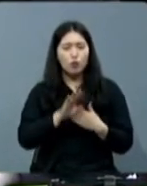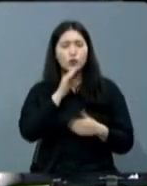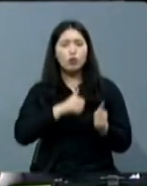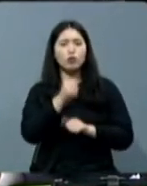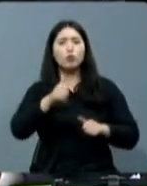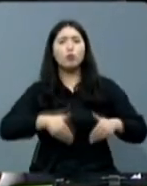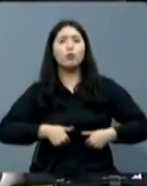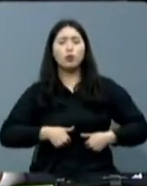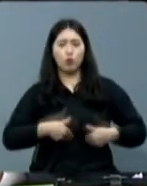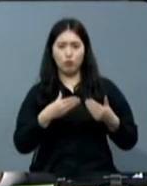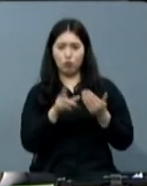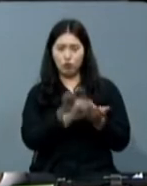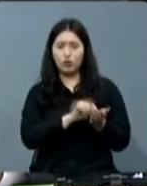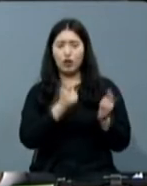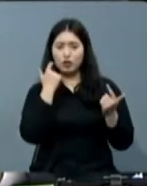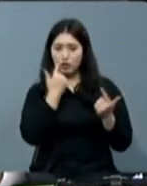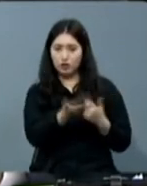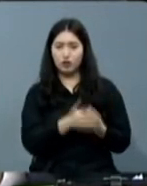하시겠어요?